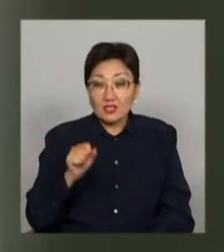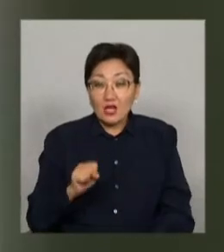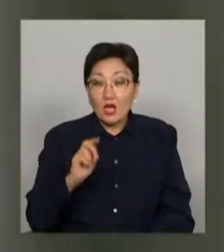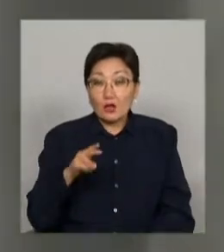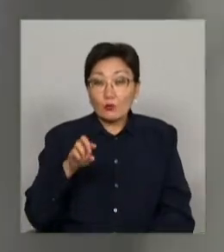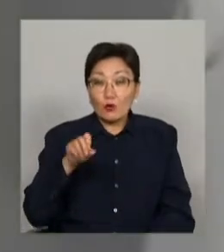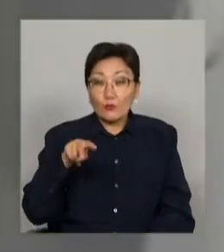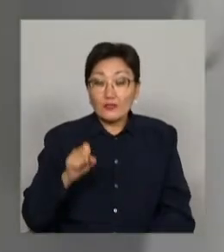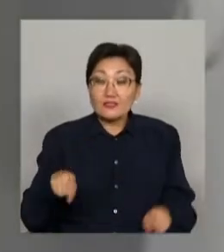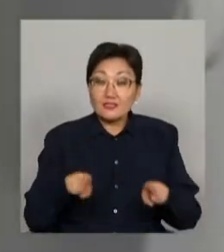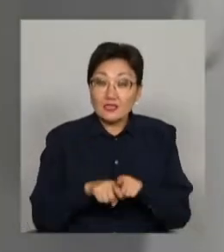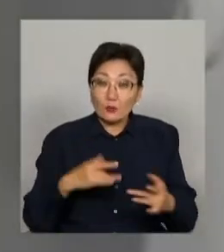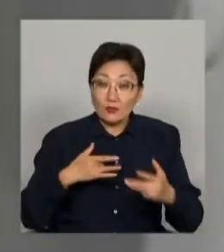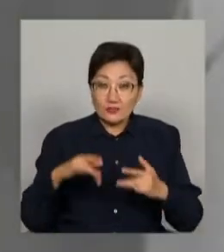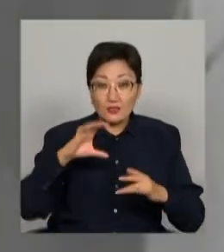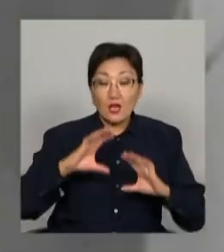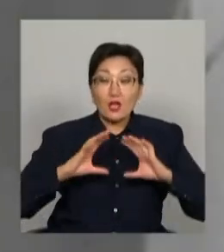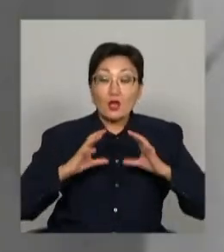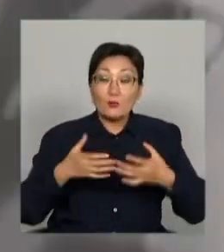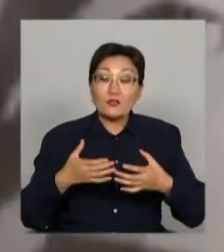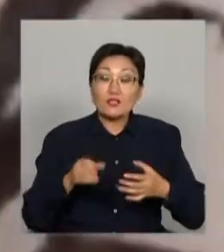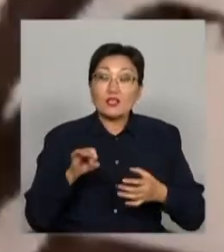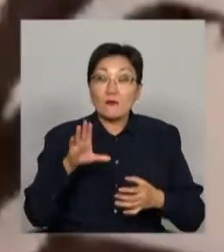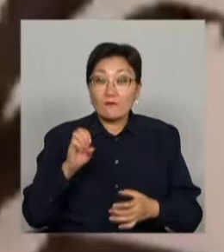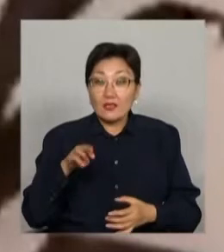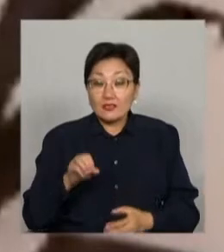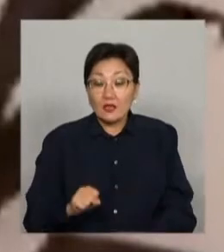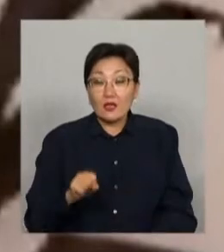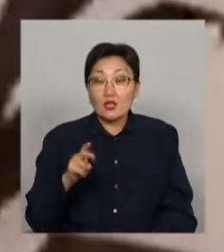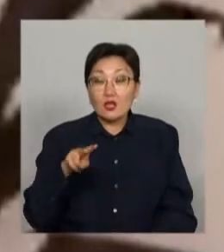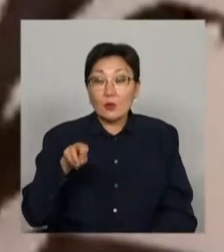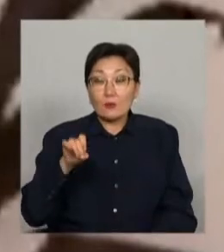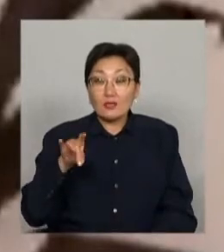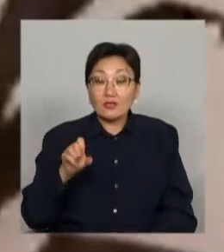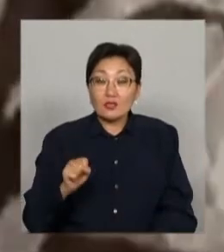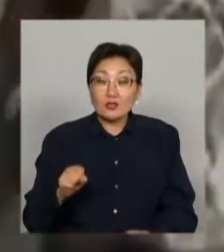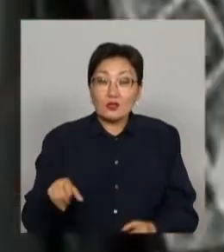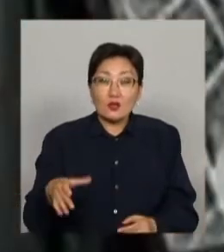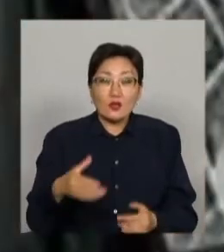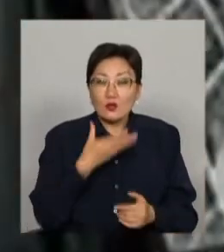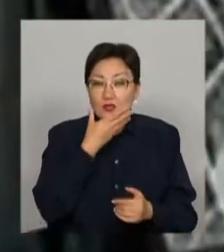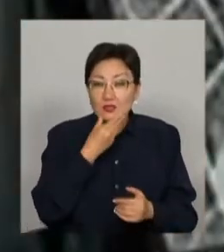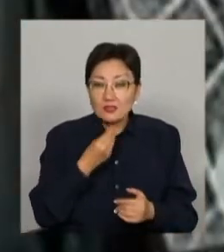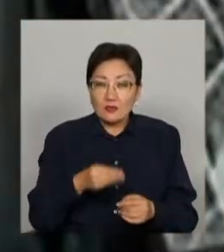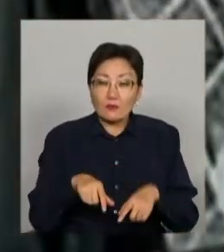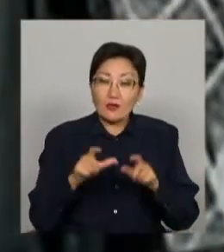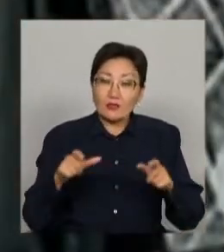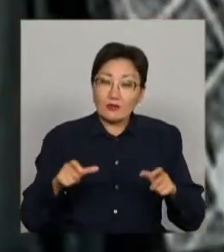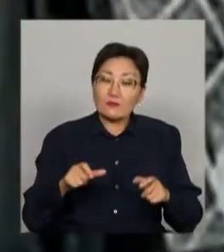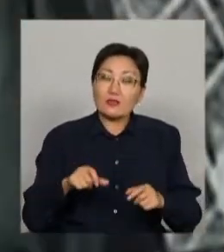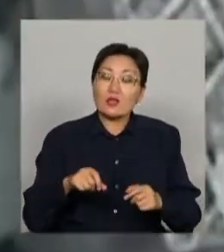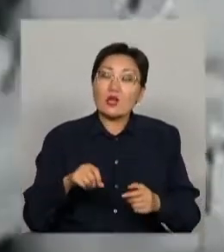бөпесінді кейіпкерлерімен қатар әлемдік драматургиядан Иветта, Клеопатра сияқты көп сұлудың кейпін сомдаған шебер